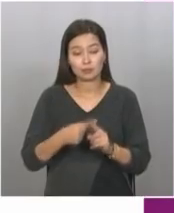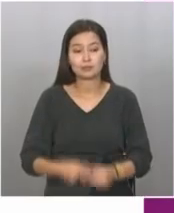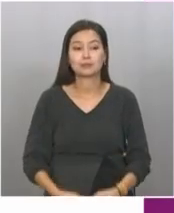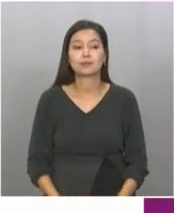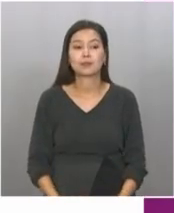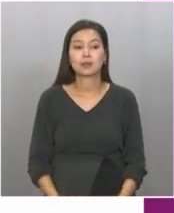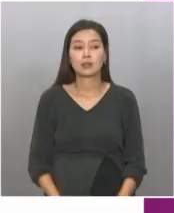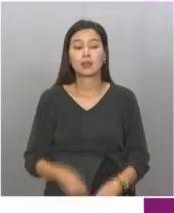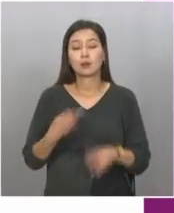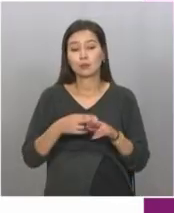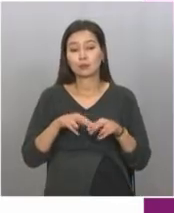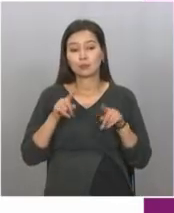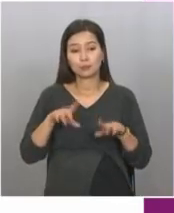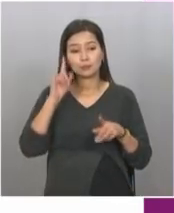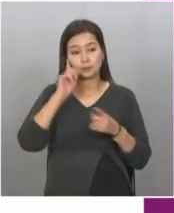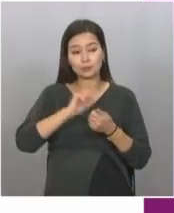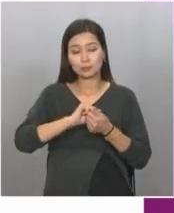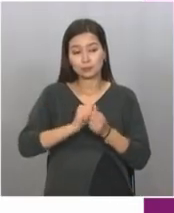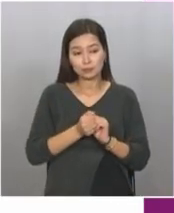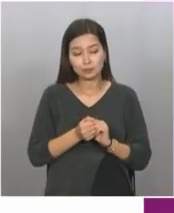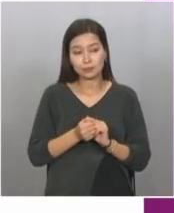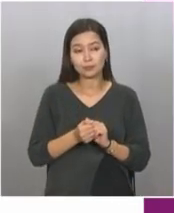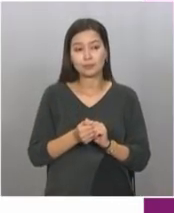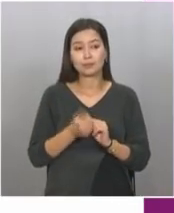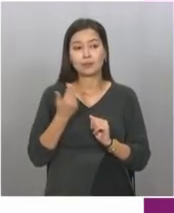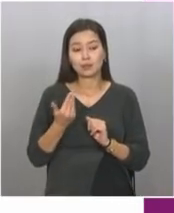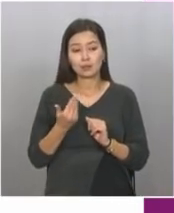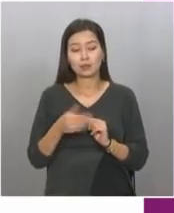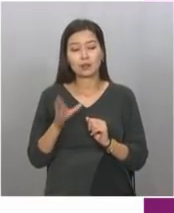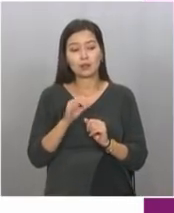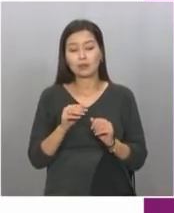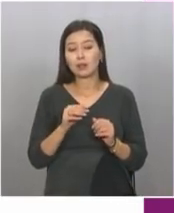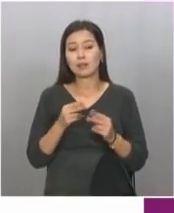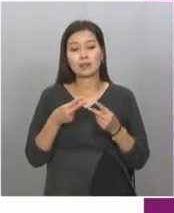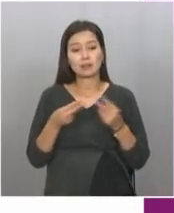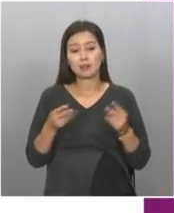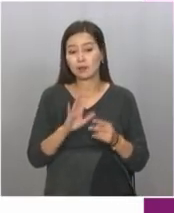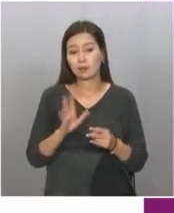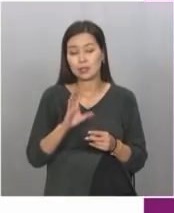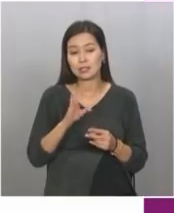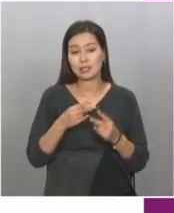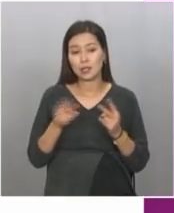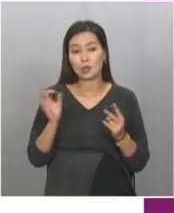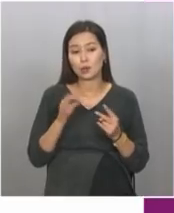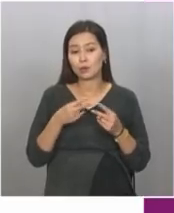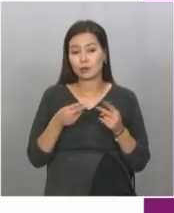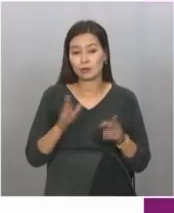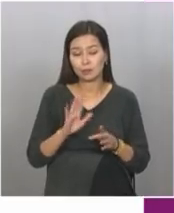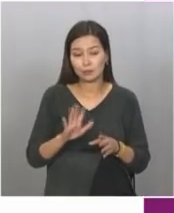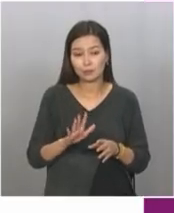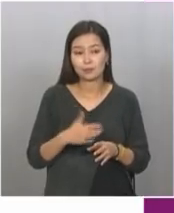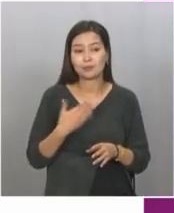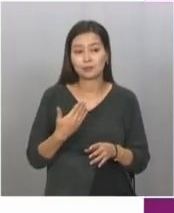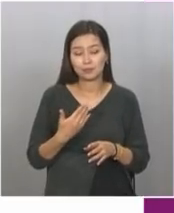бұл жерде ескеру керек нәрсе, C 0-ге тең болмау керек. Себебі біз білеміз, санды 0-ге